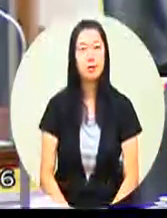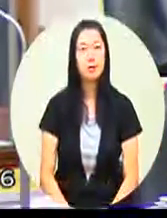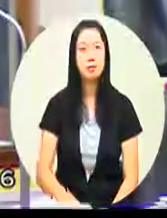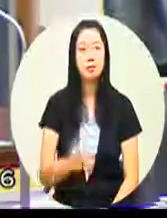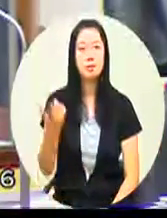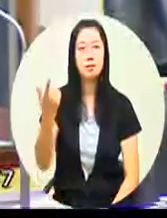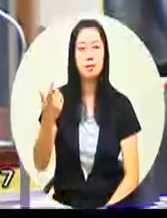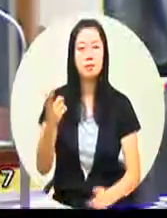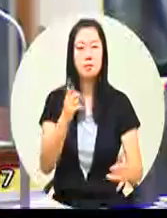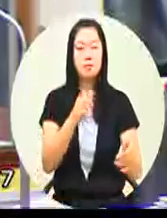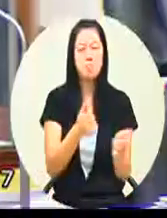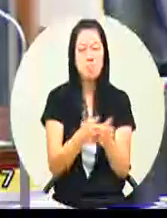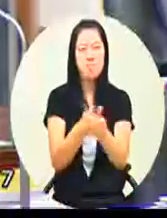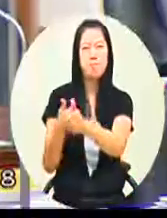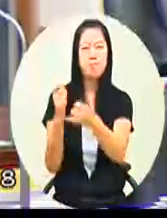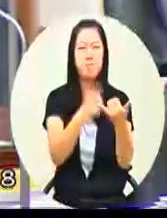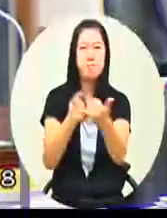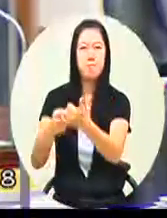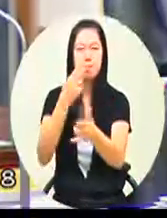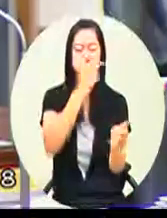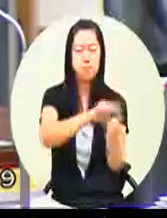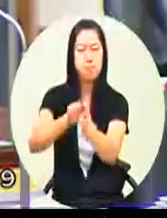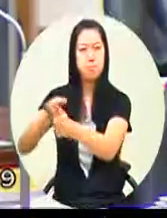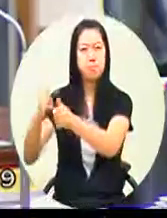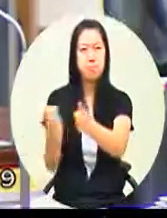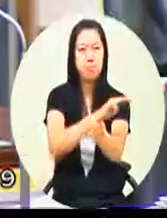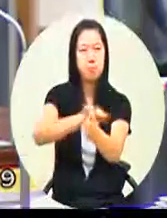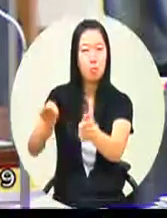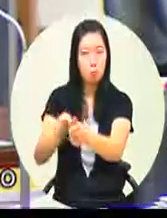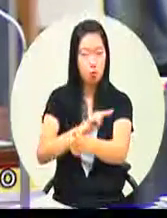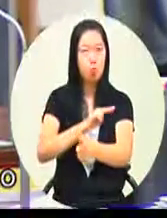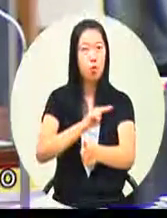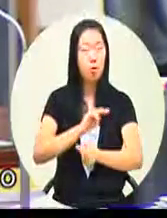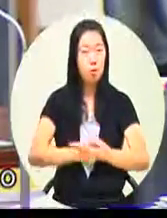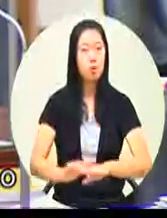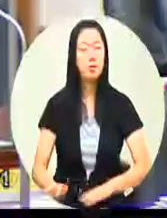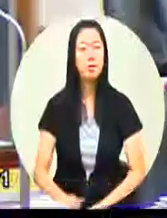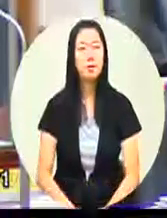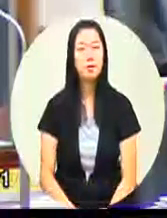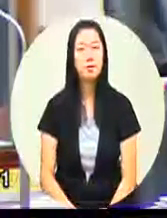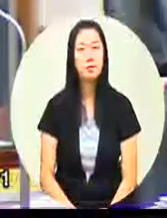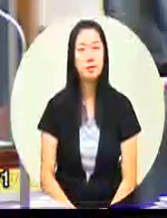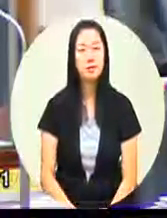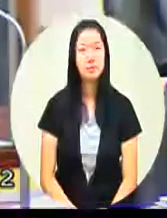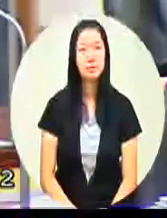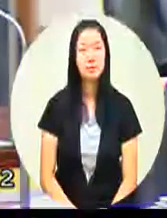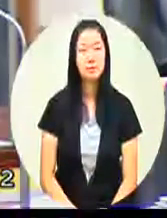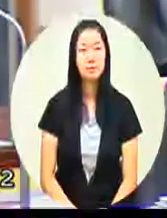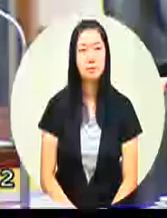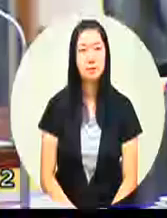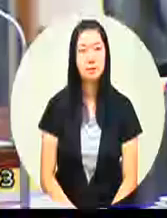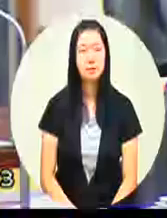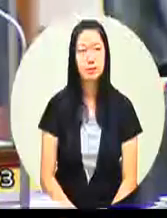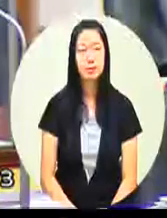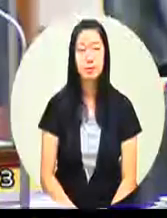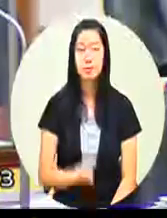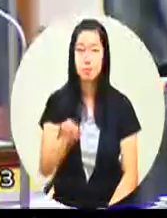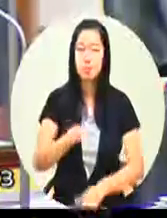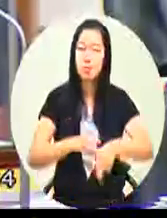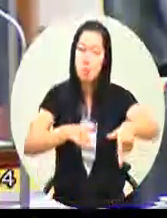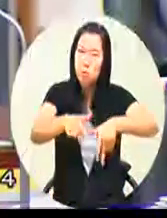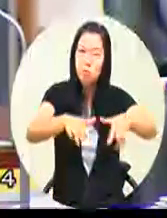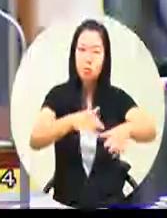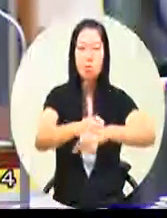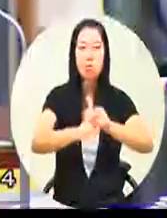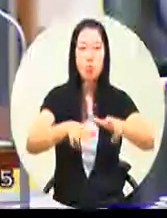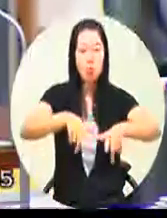打，就是追杀的这一个方式，对对。但是这些流浪犬猫如